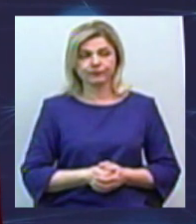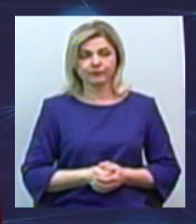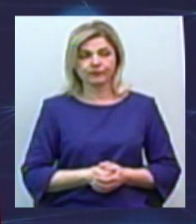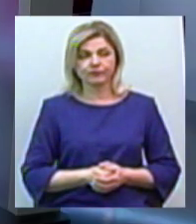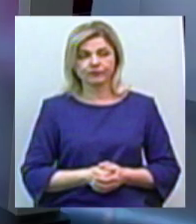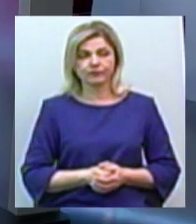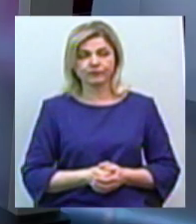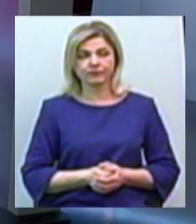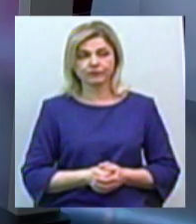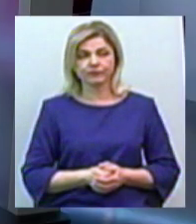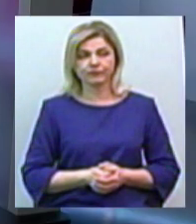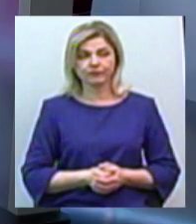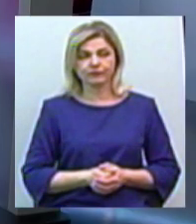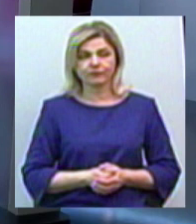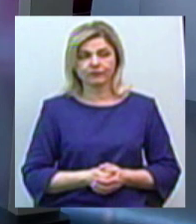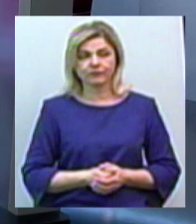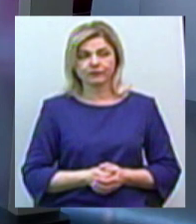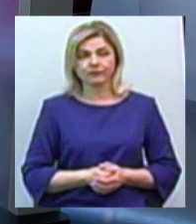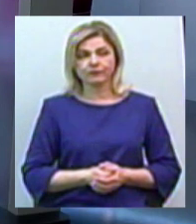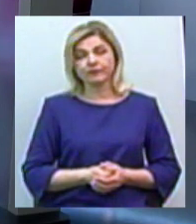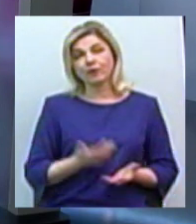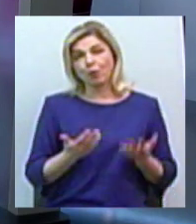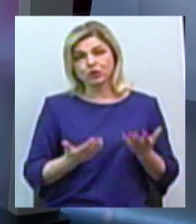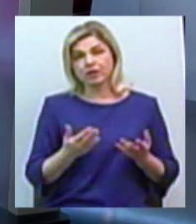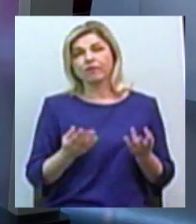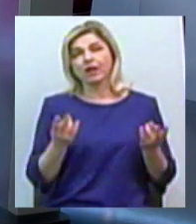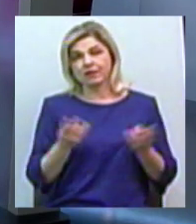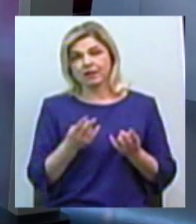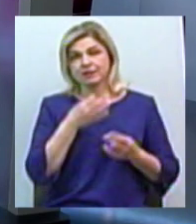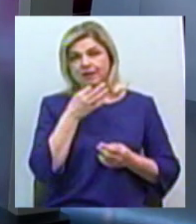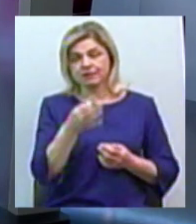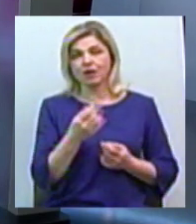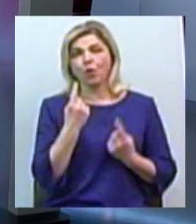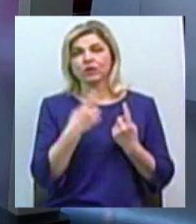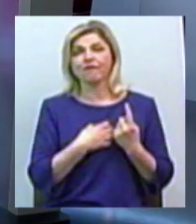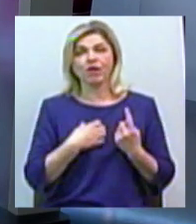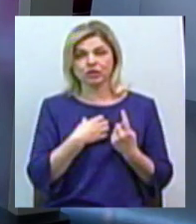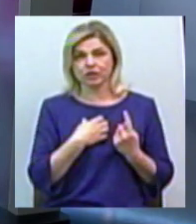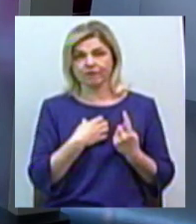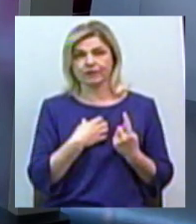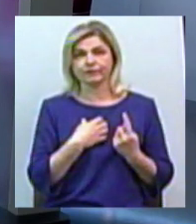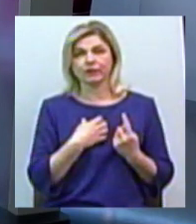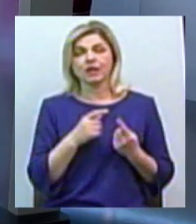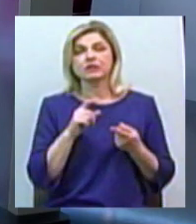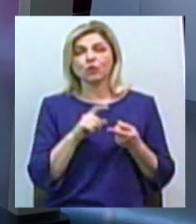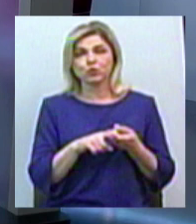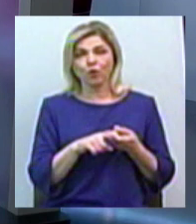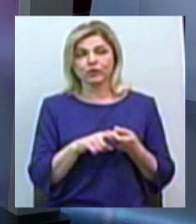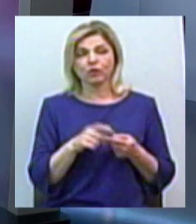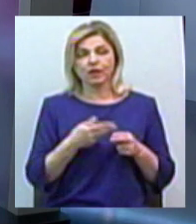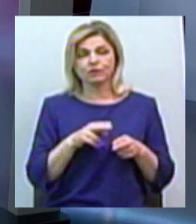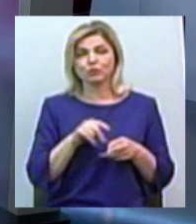Ну, можливо, ще варто б сказати про один важливий момент стосовно